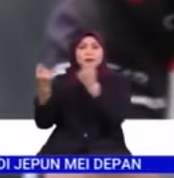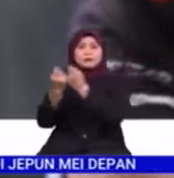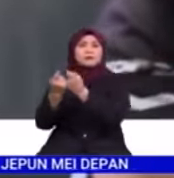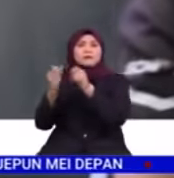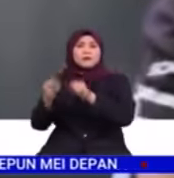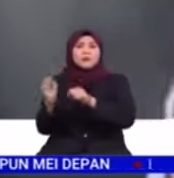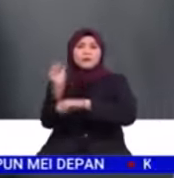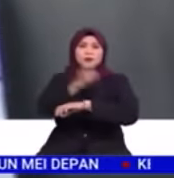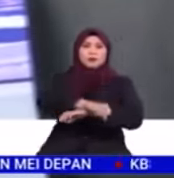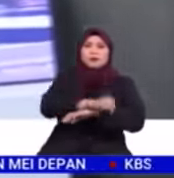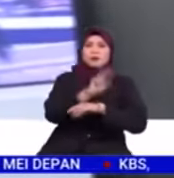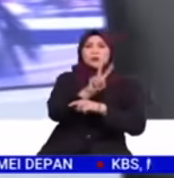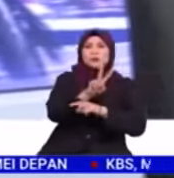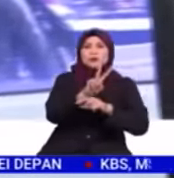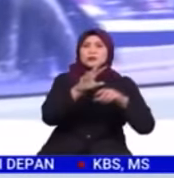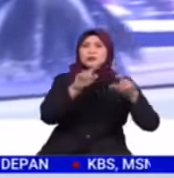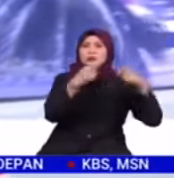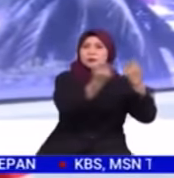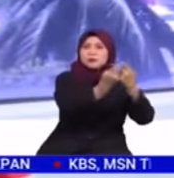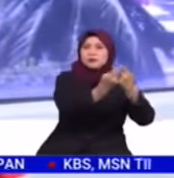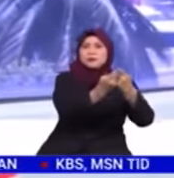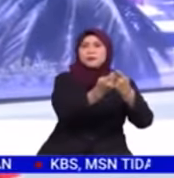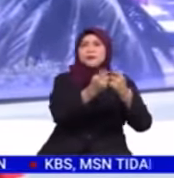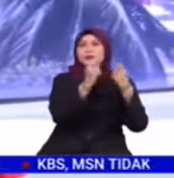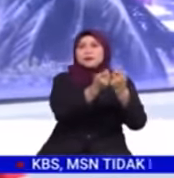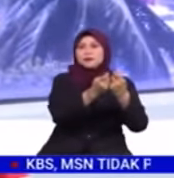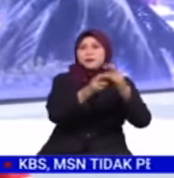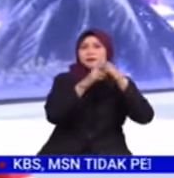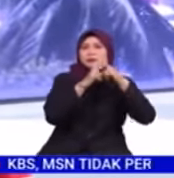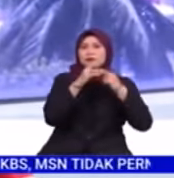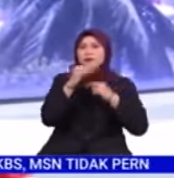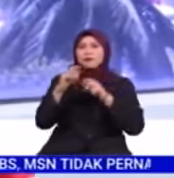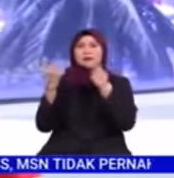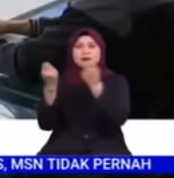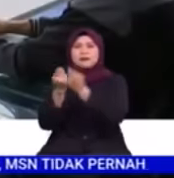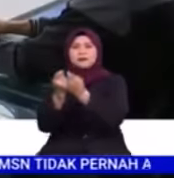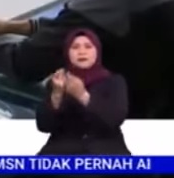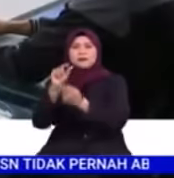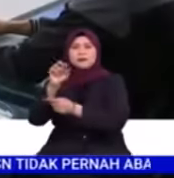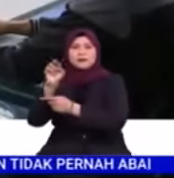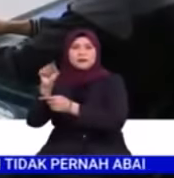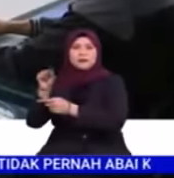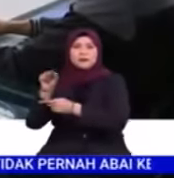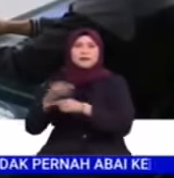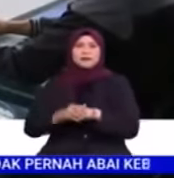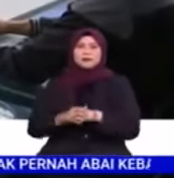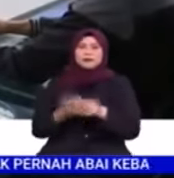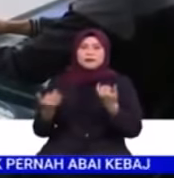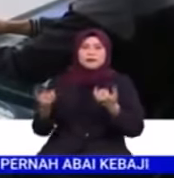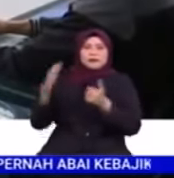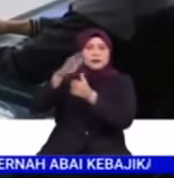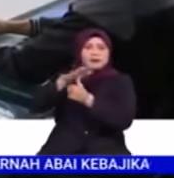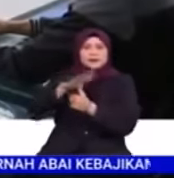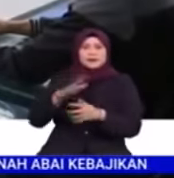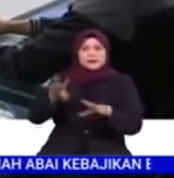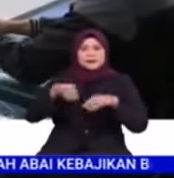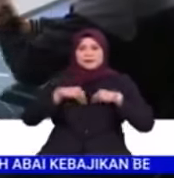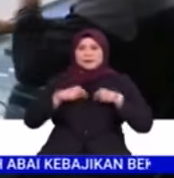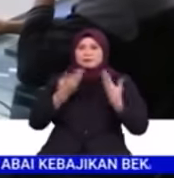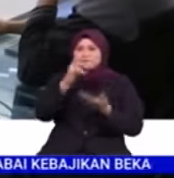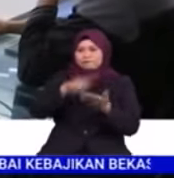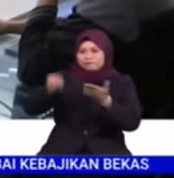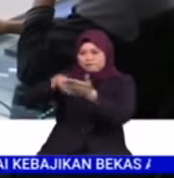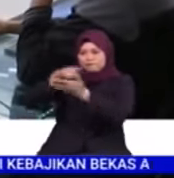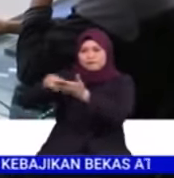menyingkirkan Jul pasukan pilihan yaitu tim Secret ada di You dog Ia juga adalah kecaman paling terus diterima pasukannya